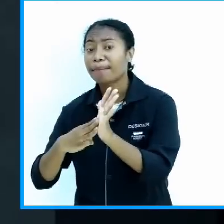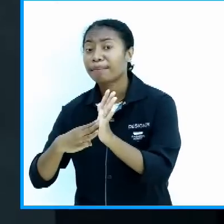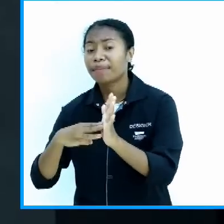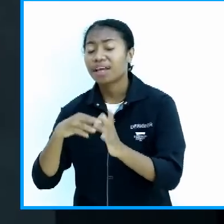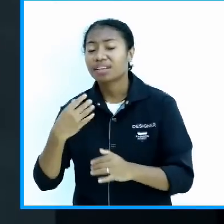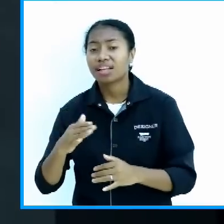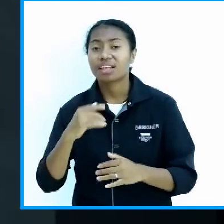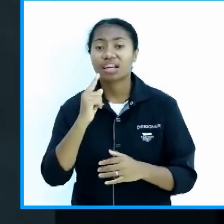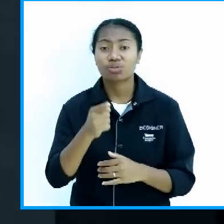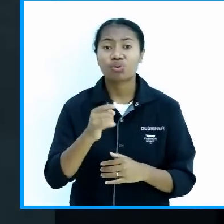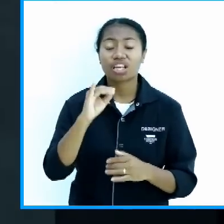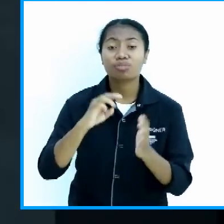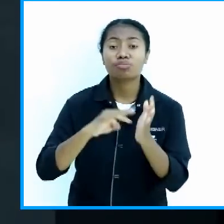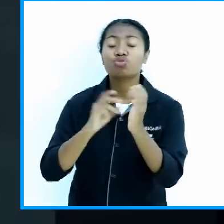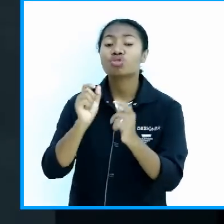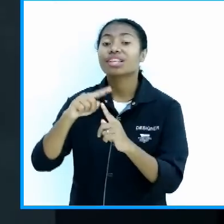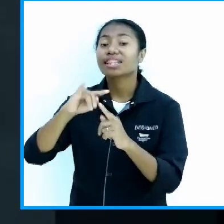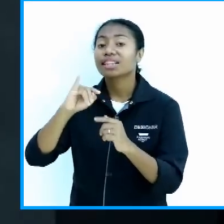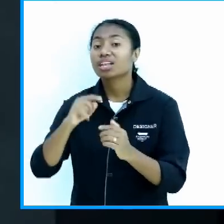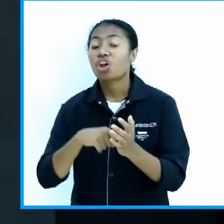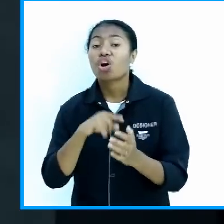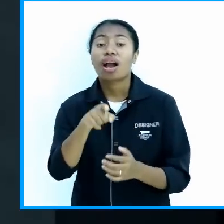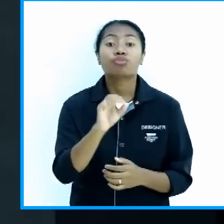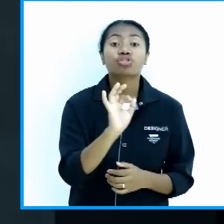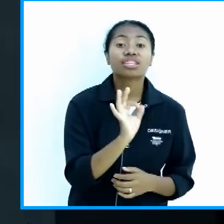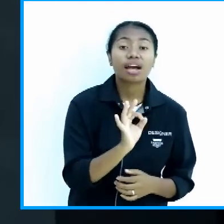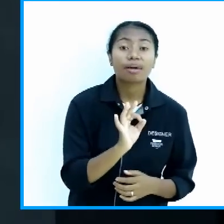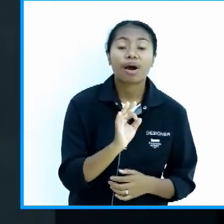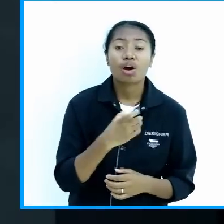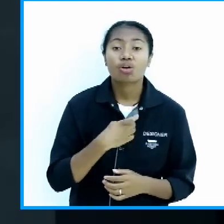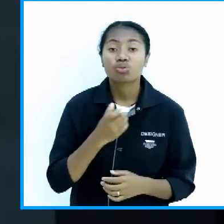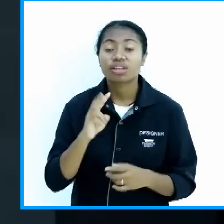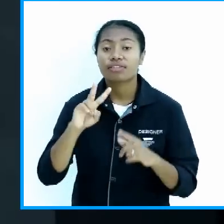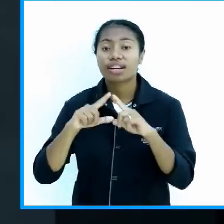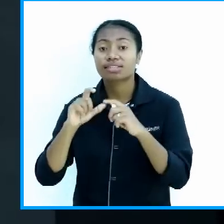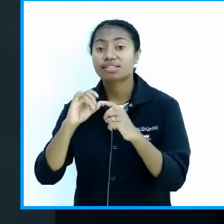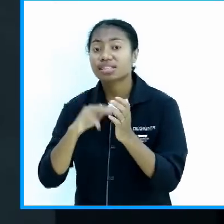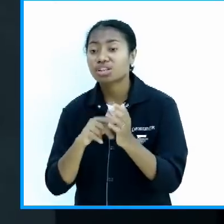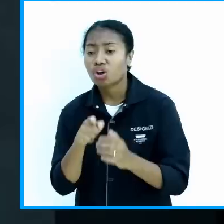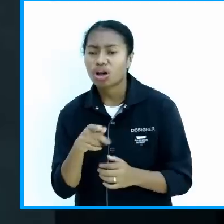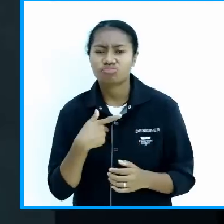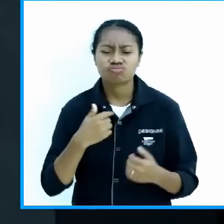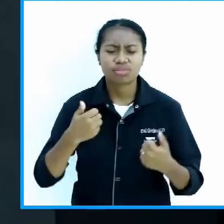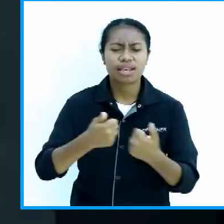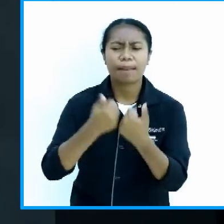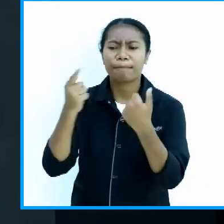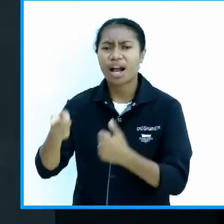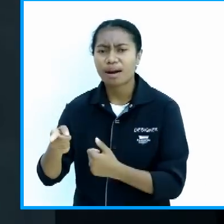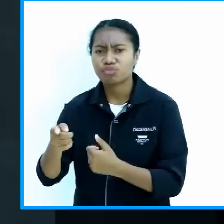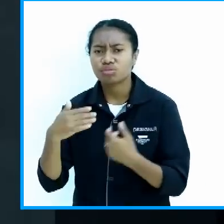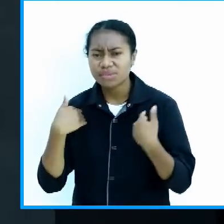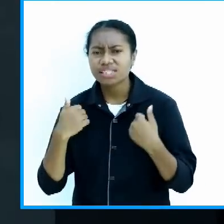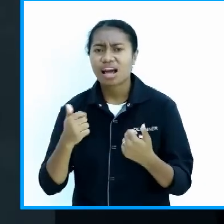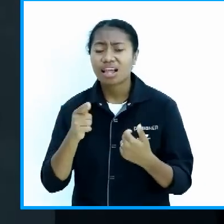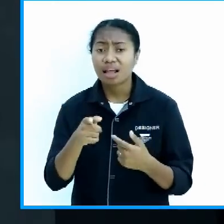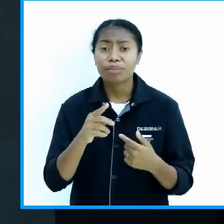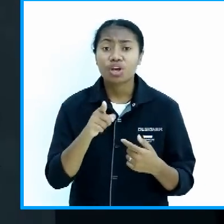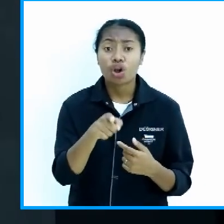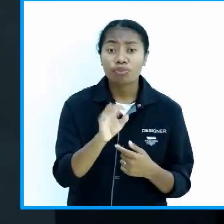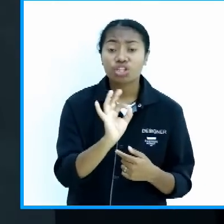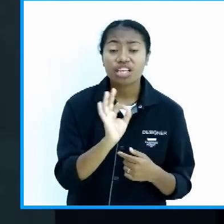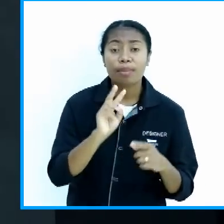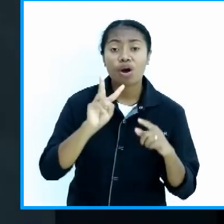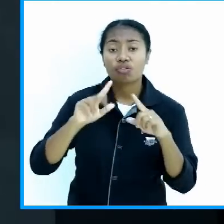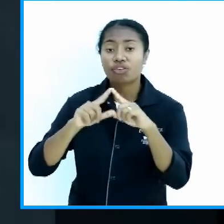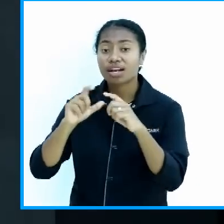tidak divaksin, kalau hanya kamu saja yang kena dampaknya ya mungkin masih bisa ditoleransi. Tapi kamu sudah tidak mau vaksin,